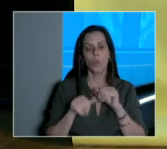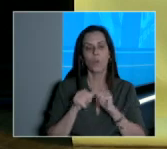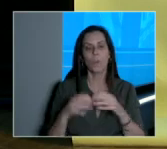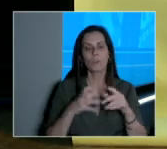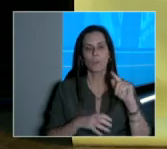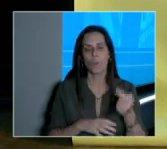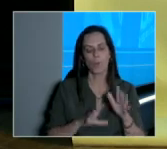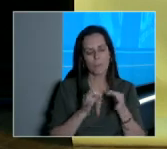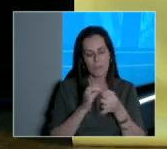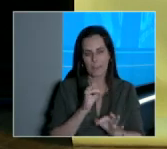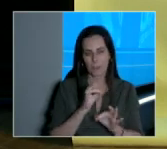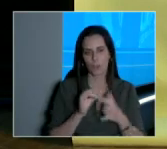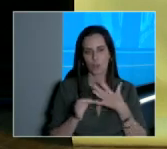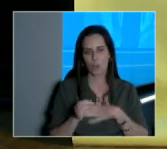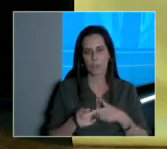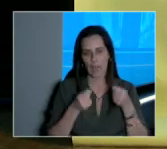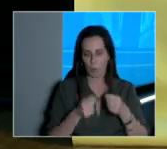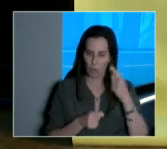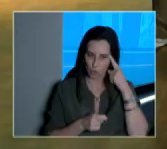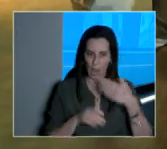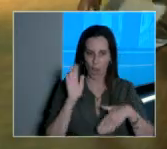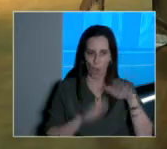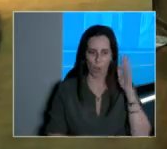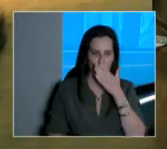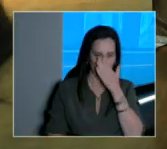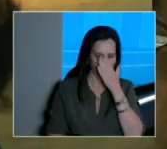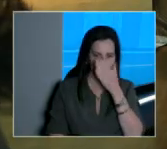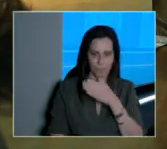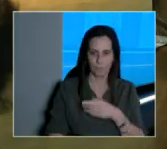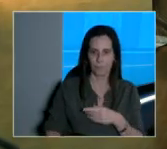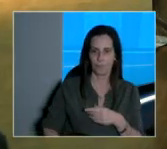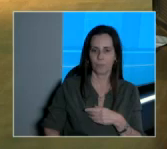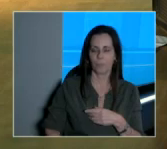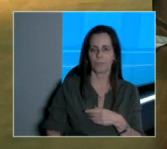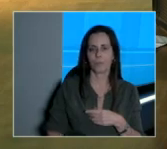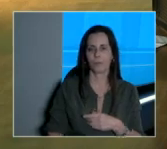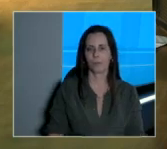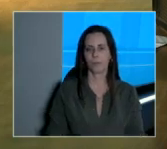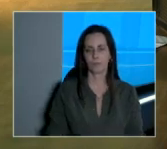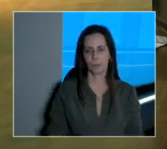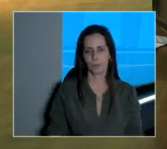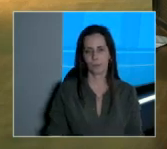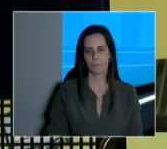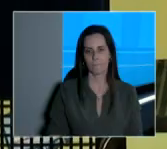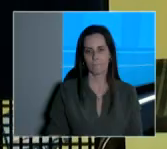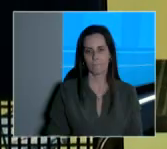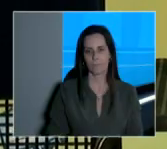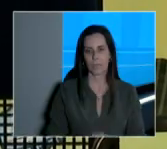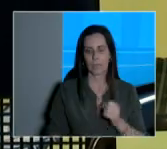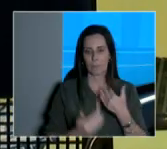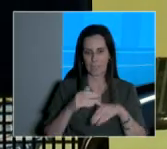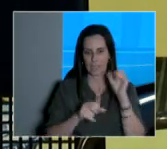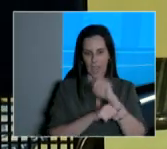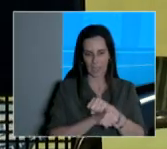קבוצת מיעוט מאוד מסוימת שרוצה לכפות את הדעות שלה על הרוב. אז זהו, שלא יהיה מי שיגן על המיעוט. אם תהיה